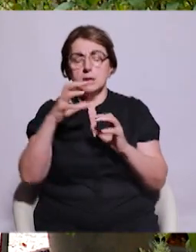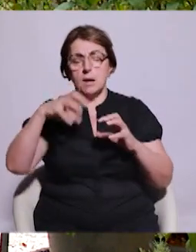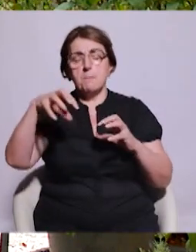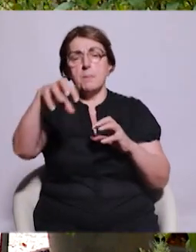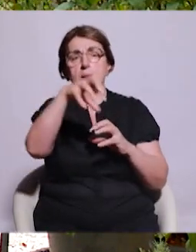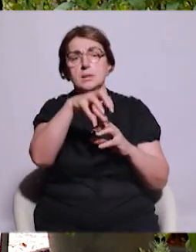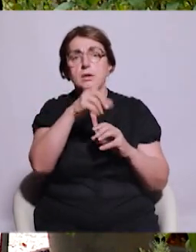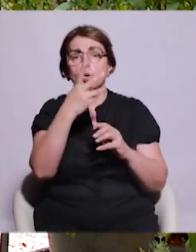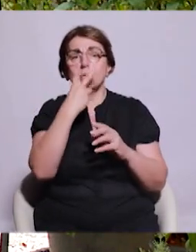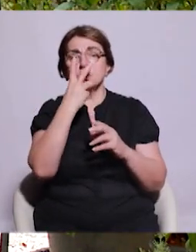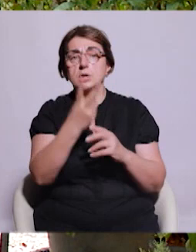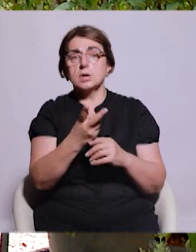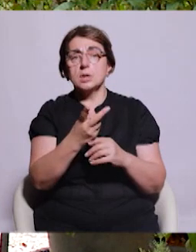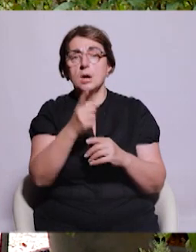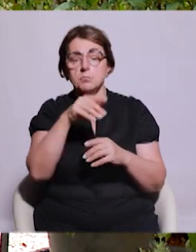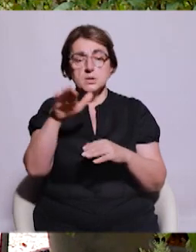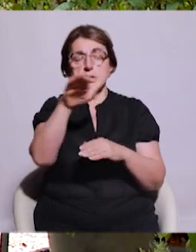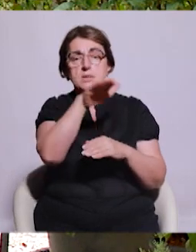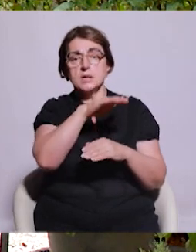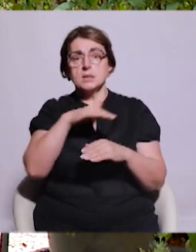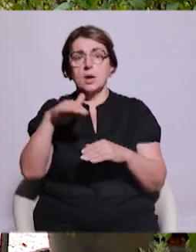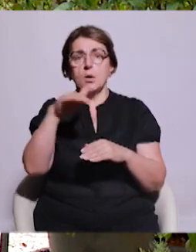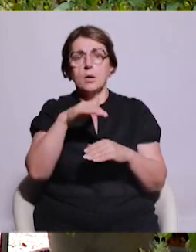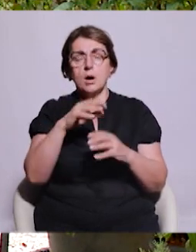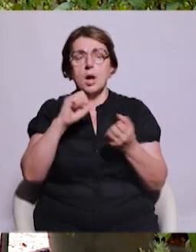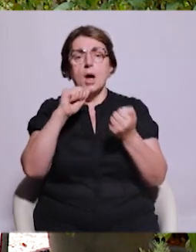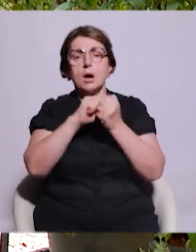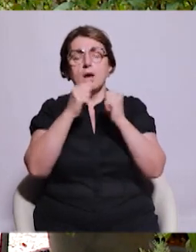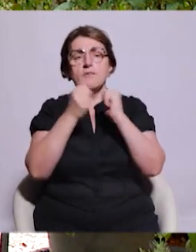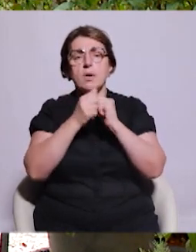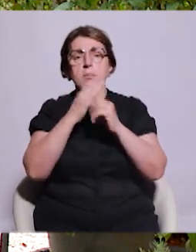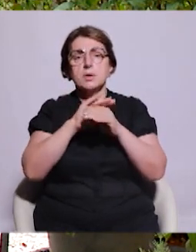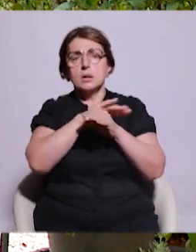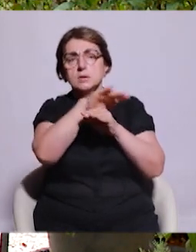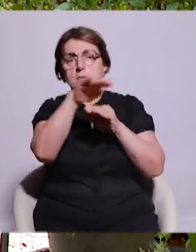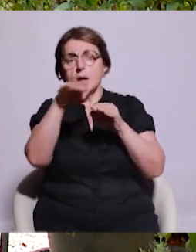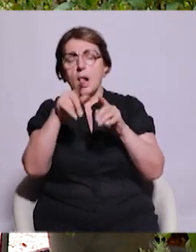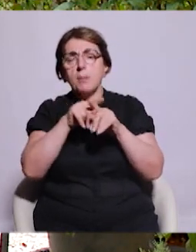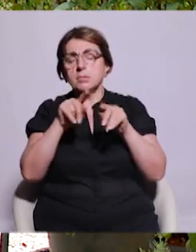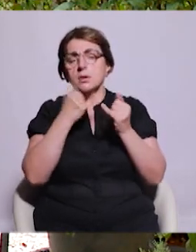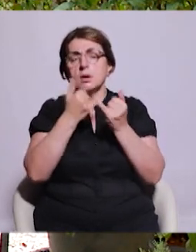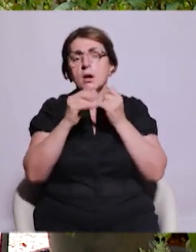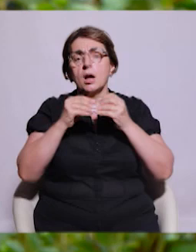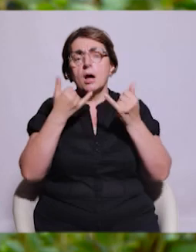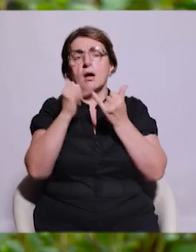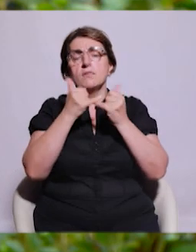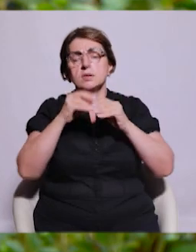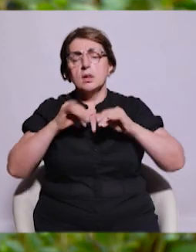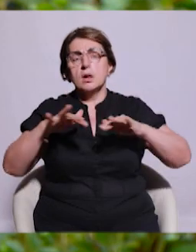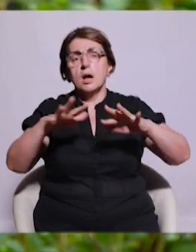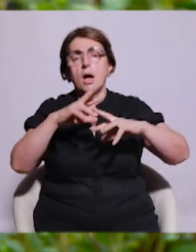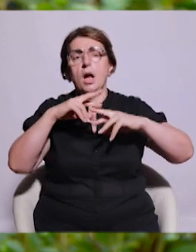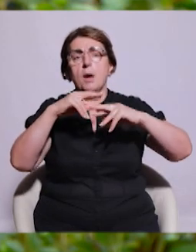პლანეტაა. როგორც ხედავთ, მისი ზედაპირი ქვებით არის დაფარული და უდაბნოს მოგვაგონებს.